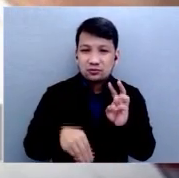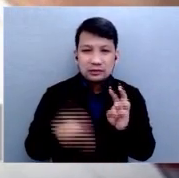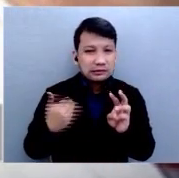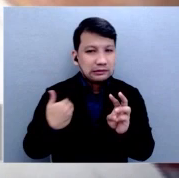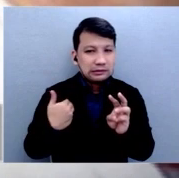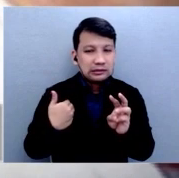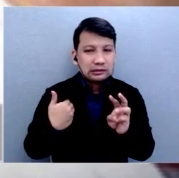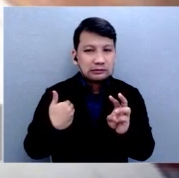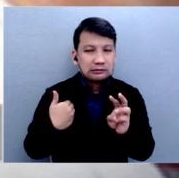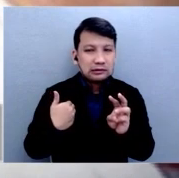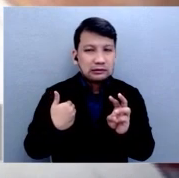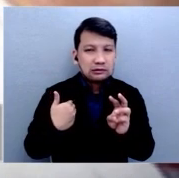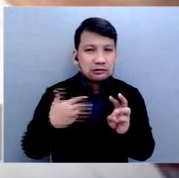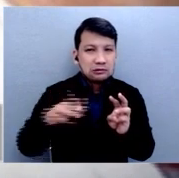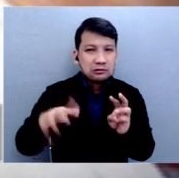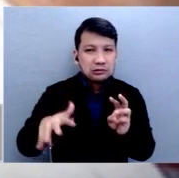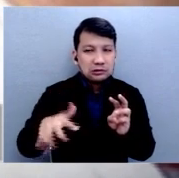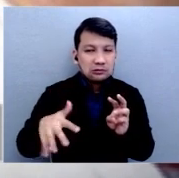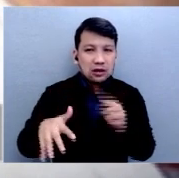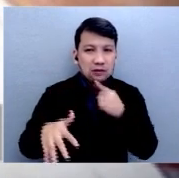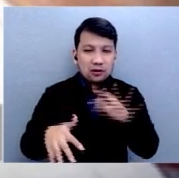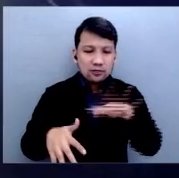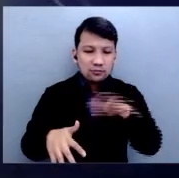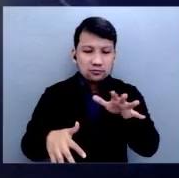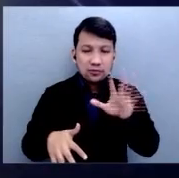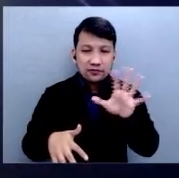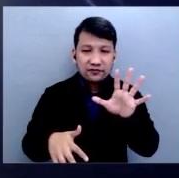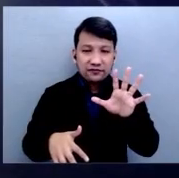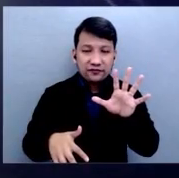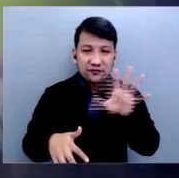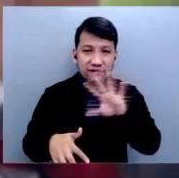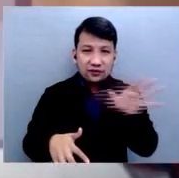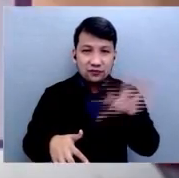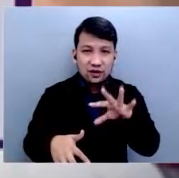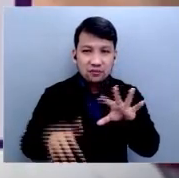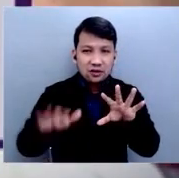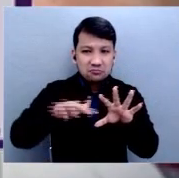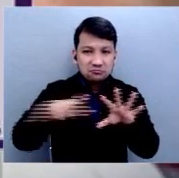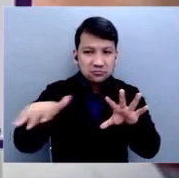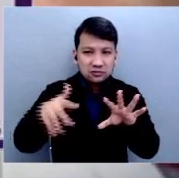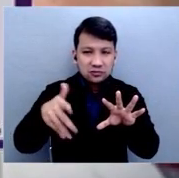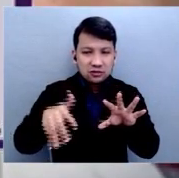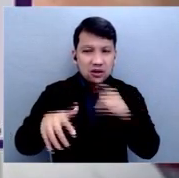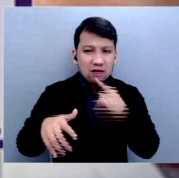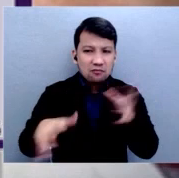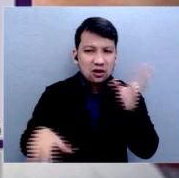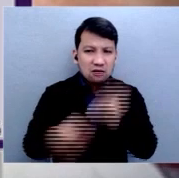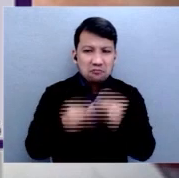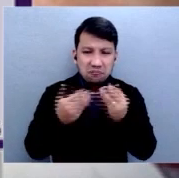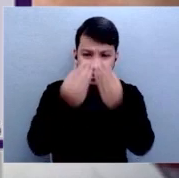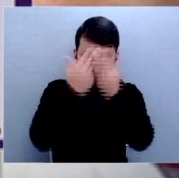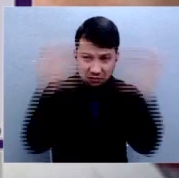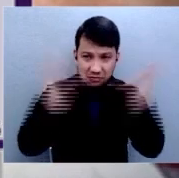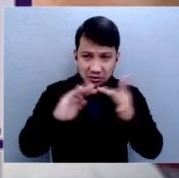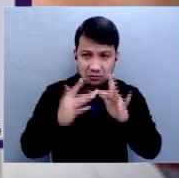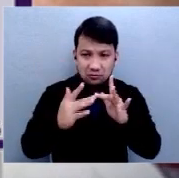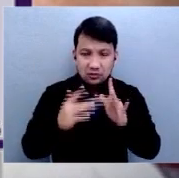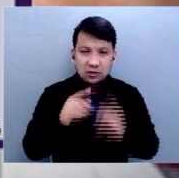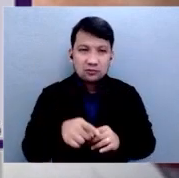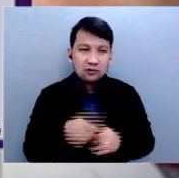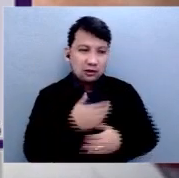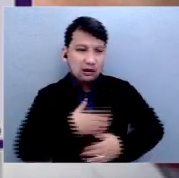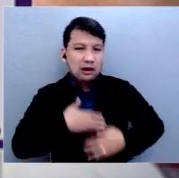habang 55% naman ang neutral. Base sa datos ng Meltwater, marami sa mga netizen ang natuwa sa